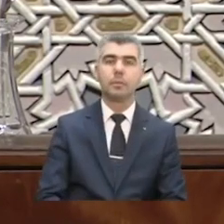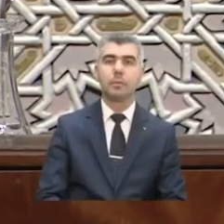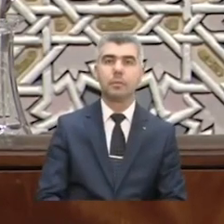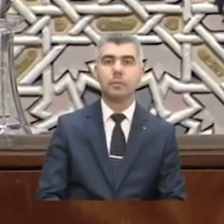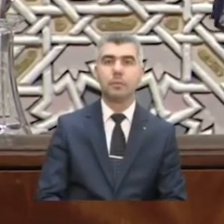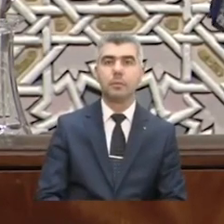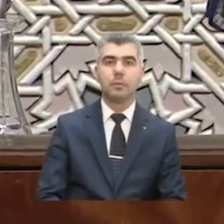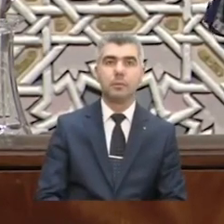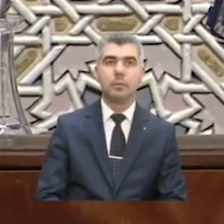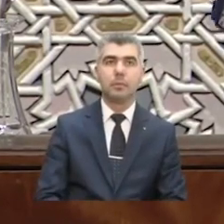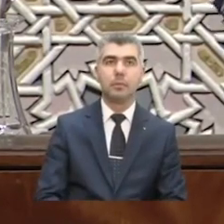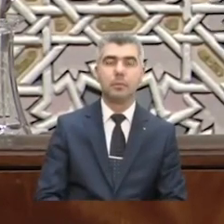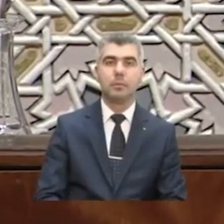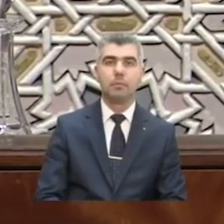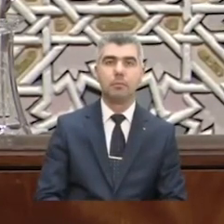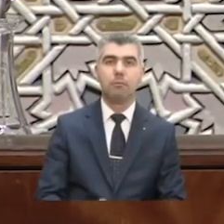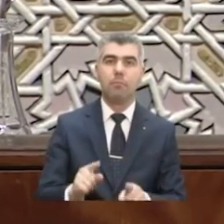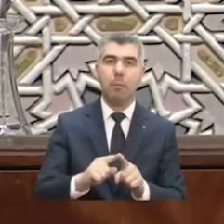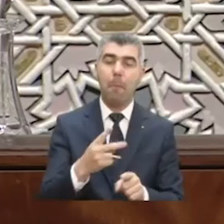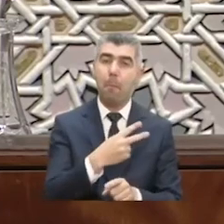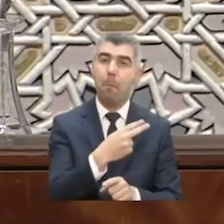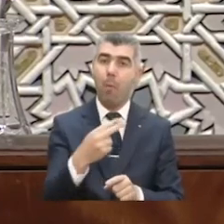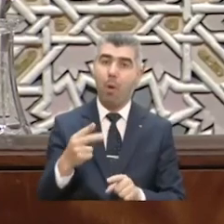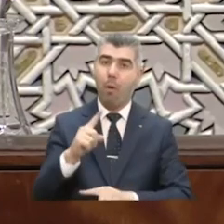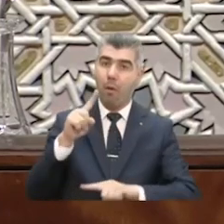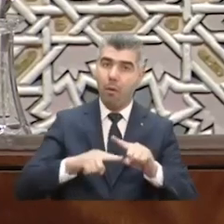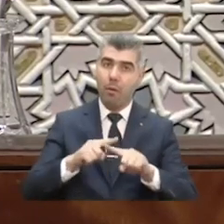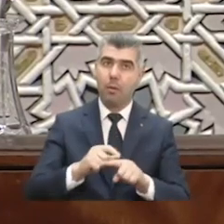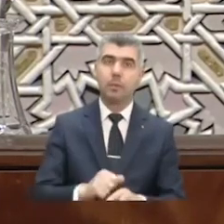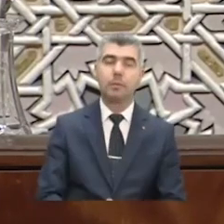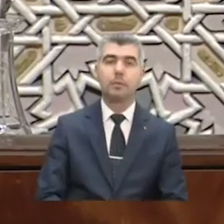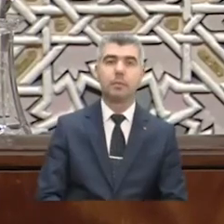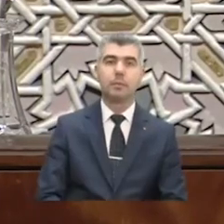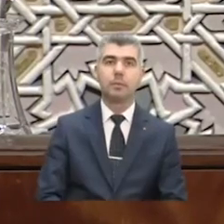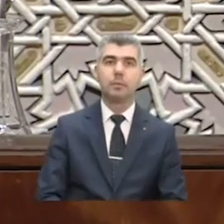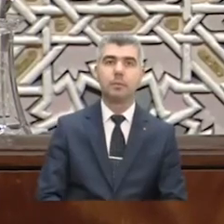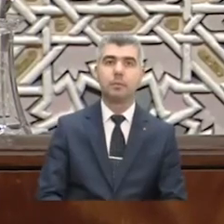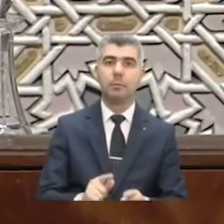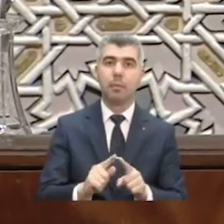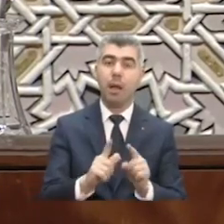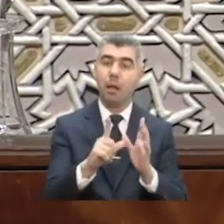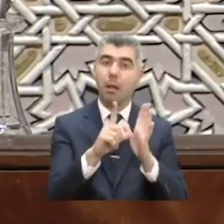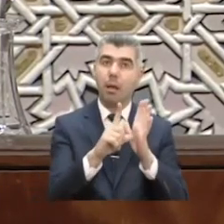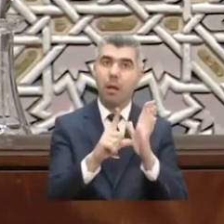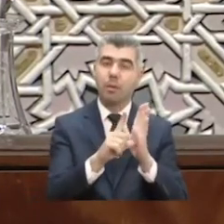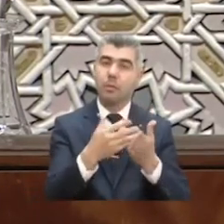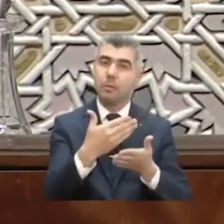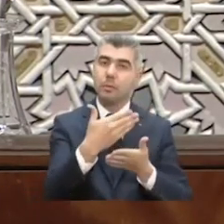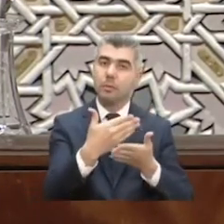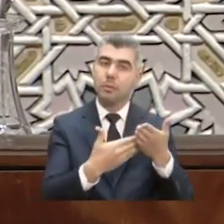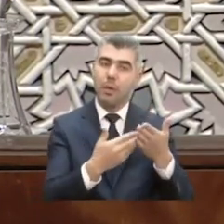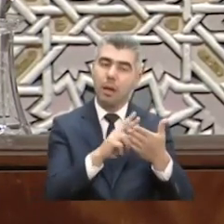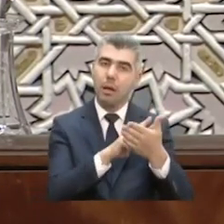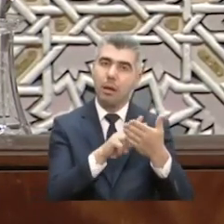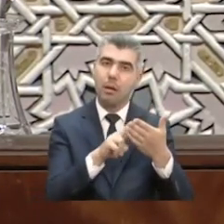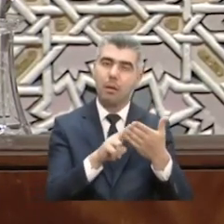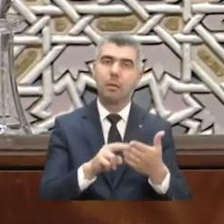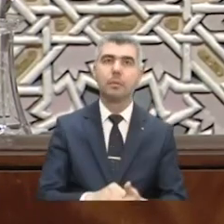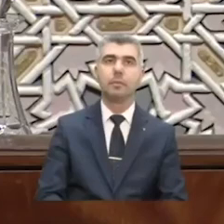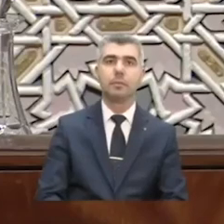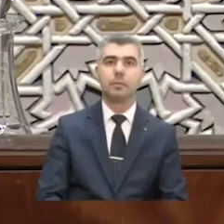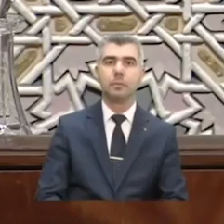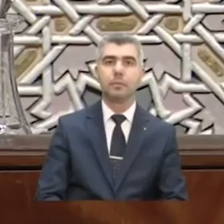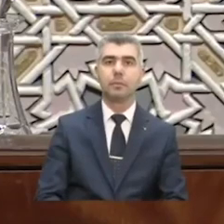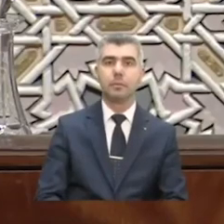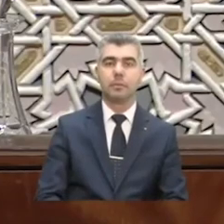لا شيء يمنعني، لا شيء يمنعني. وإذا كانت هنا جبد المادة وقراها